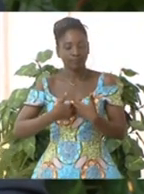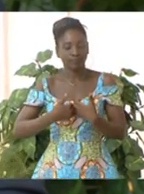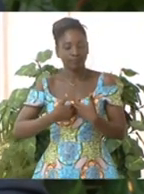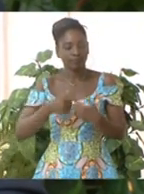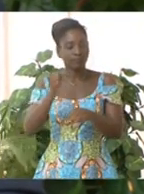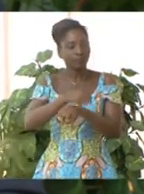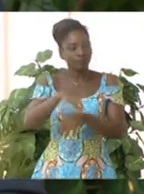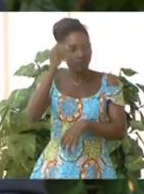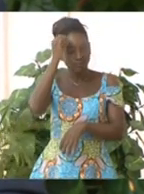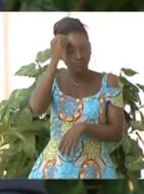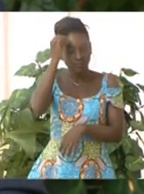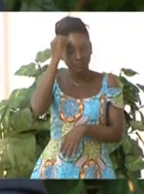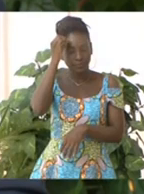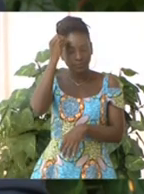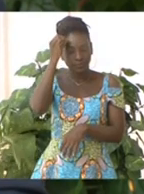Alassane Ouattara,